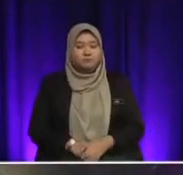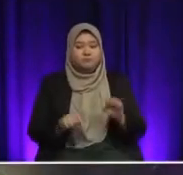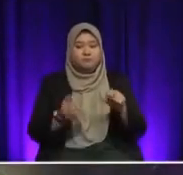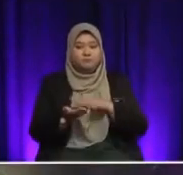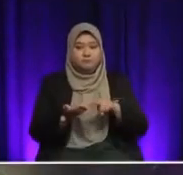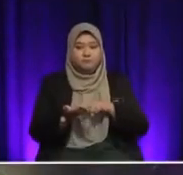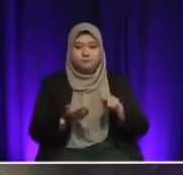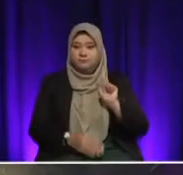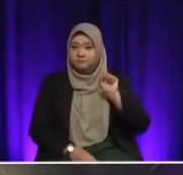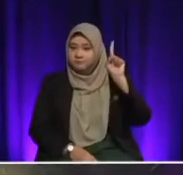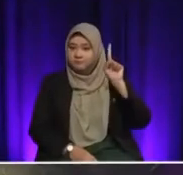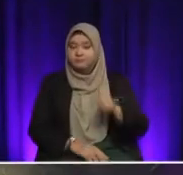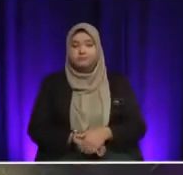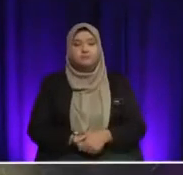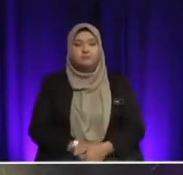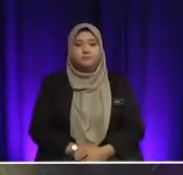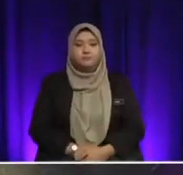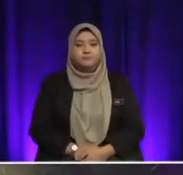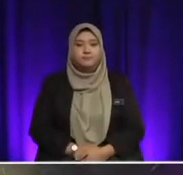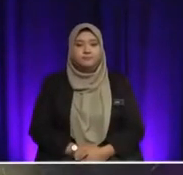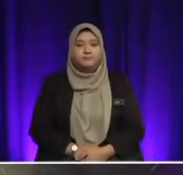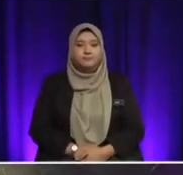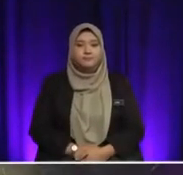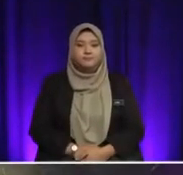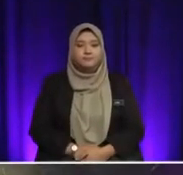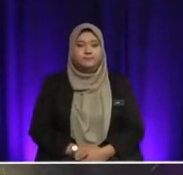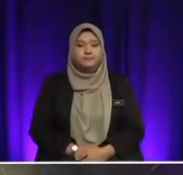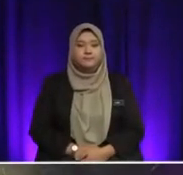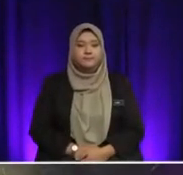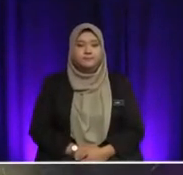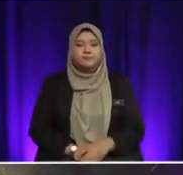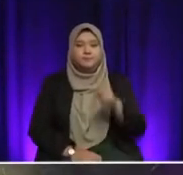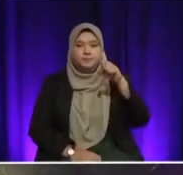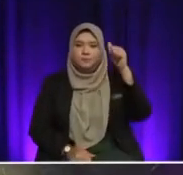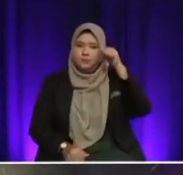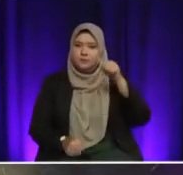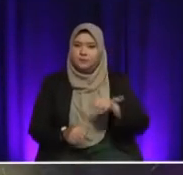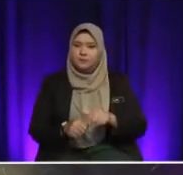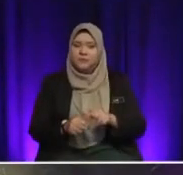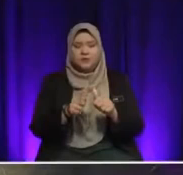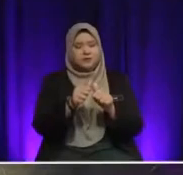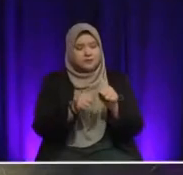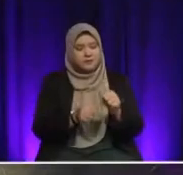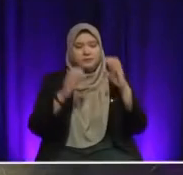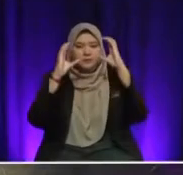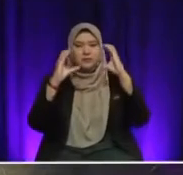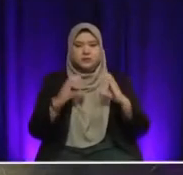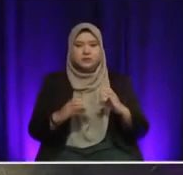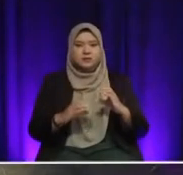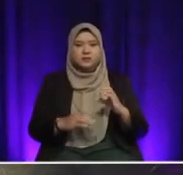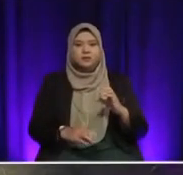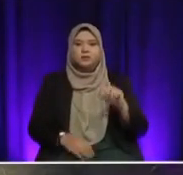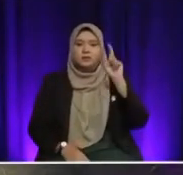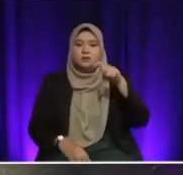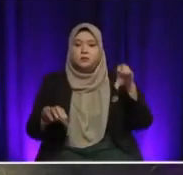mincer. Lepas tu kita adun semua bahan menjadi dough menggunakan mixer. Lepas tu bila dah jadi dough, kita bentukkan pula dia jadi